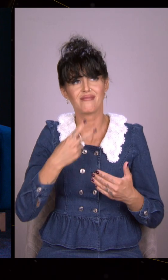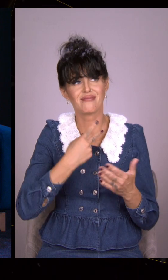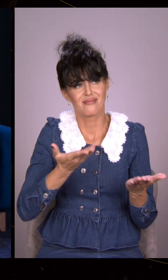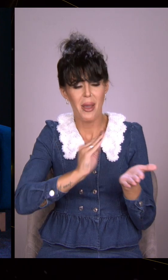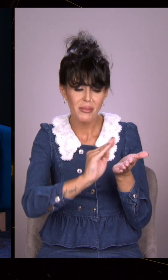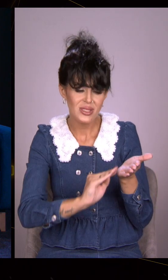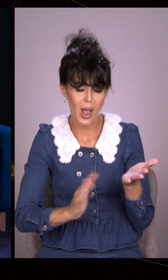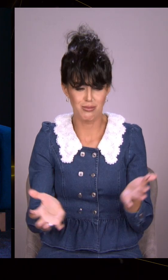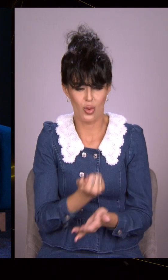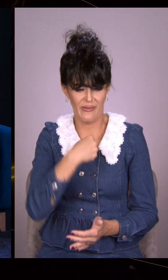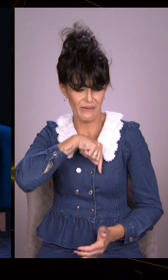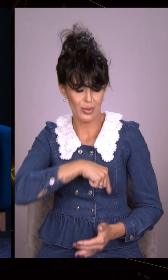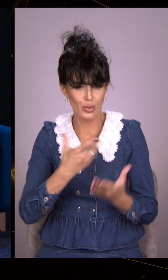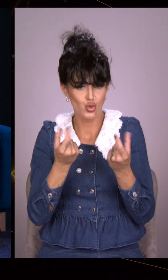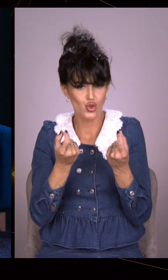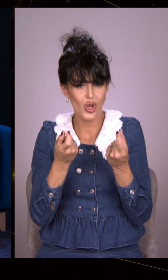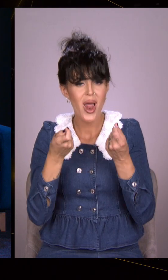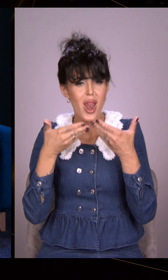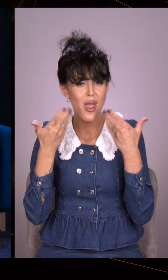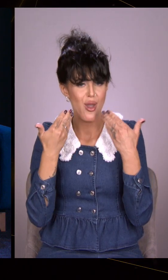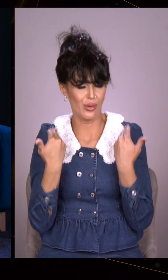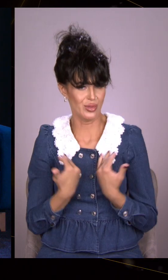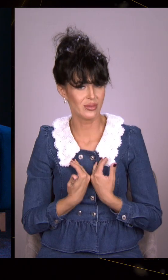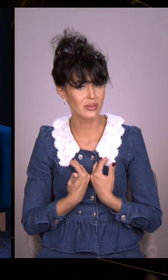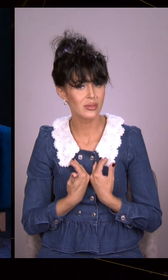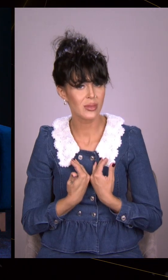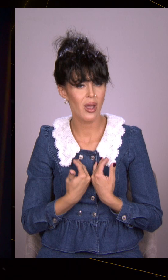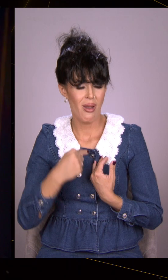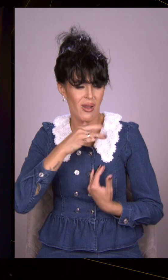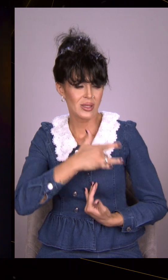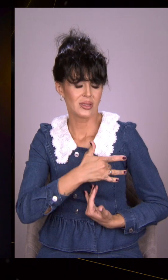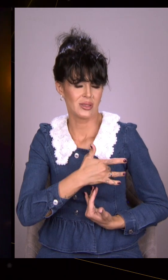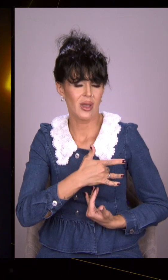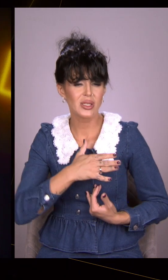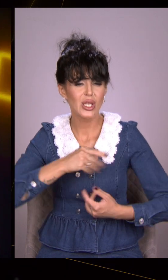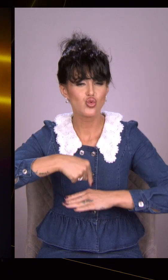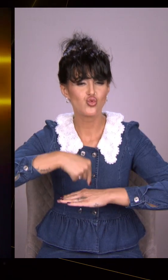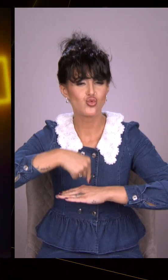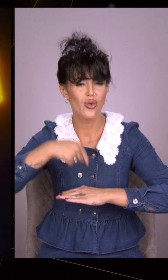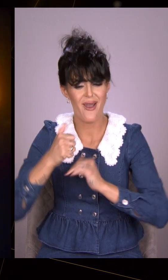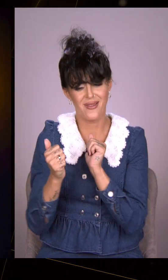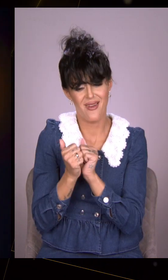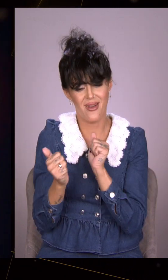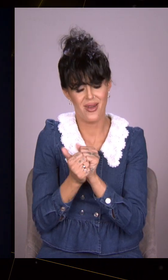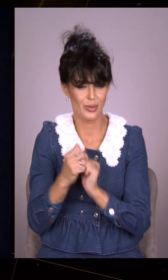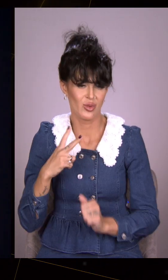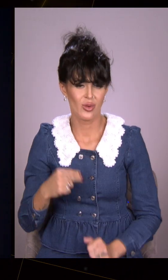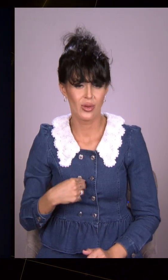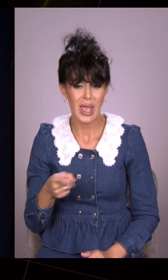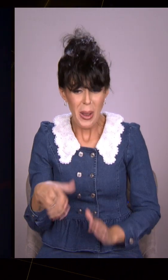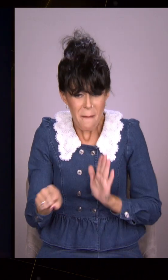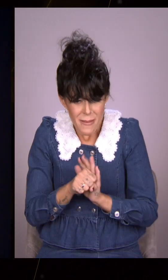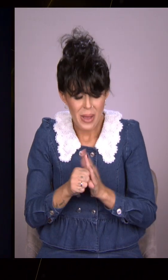легше? Да. Да. Так легше, так я відчуваю, що вона поруч.